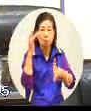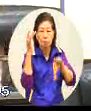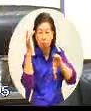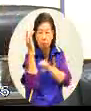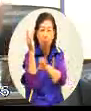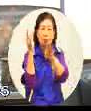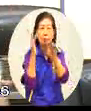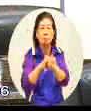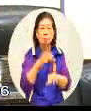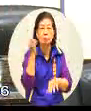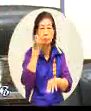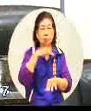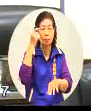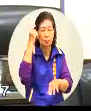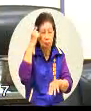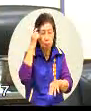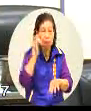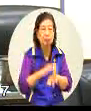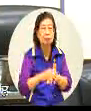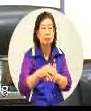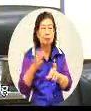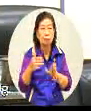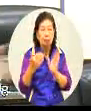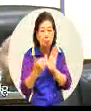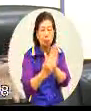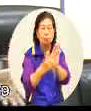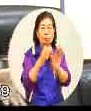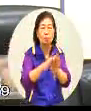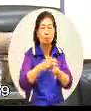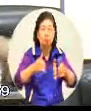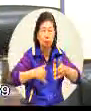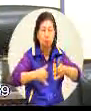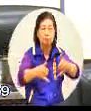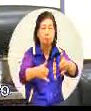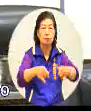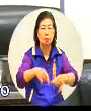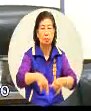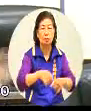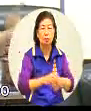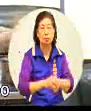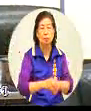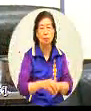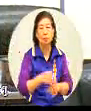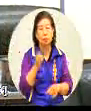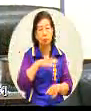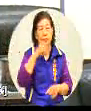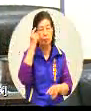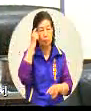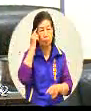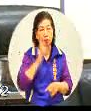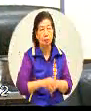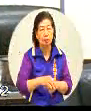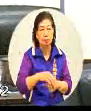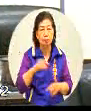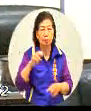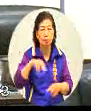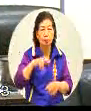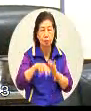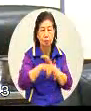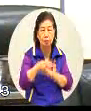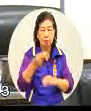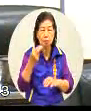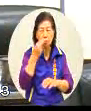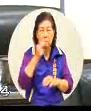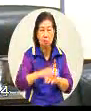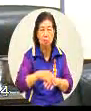势，伊讲我刚撞到路，啊害人哦，车足歹行，伊嘛足歹势咧，啊遮个空气嘛歹咧，啊交通嘛